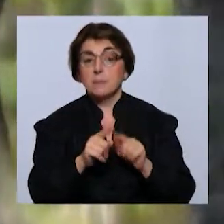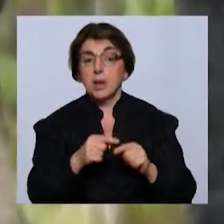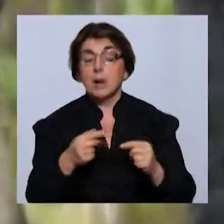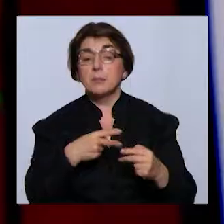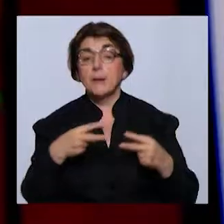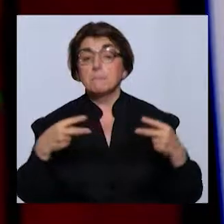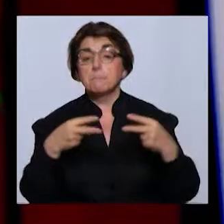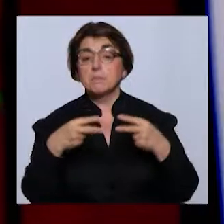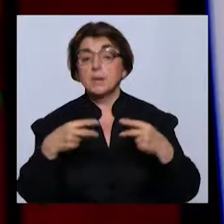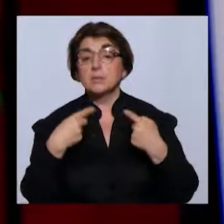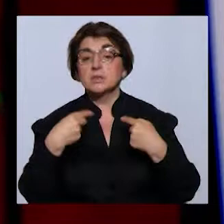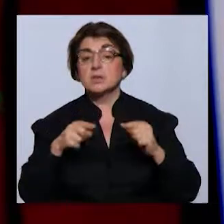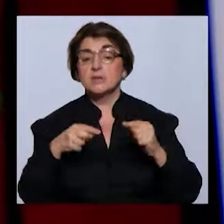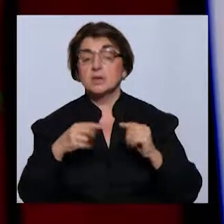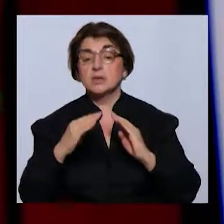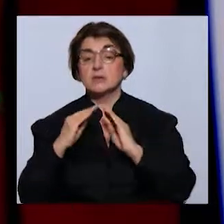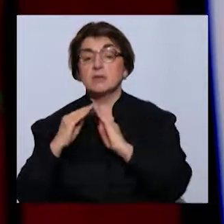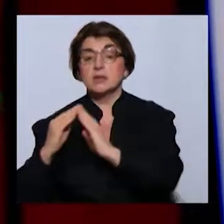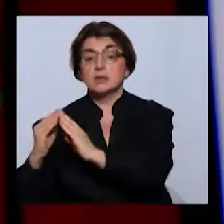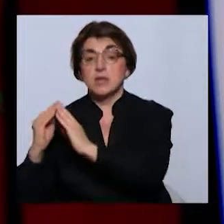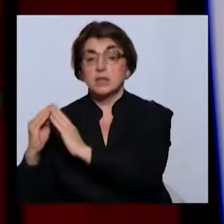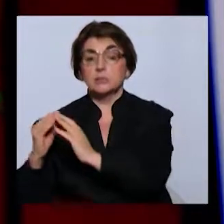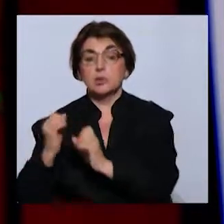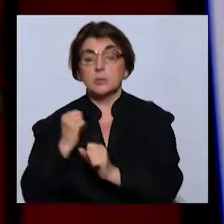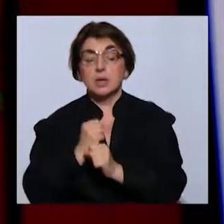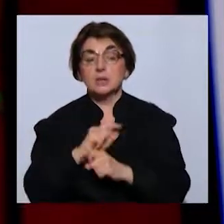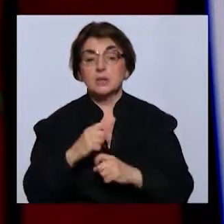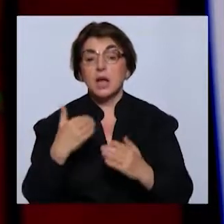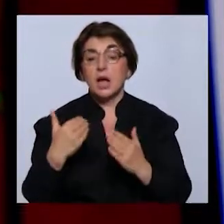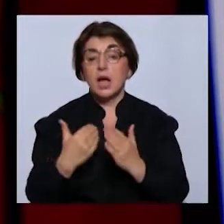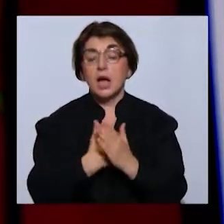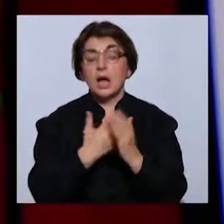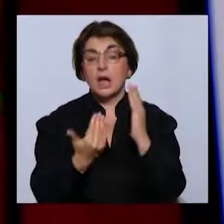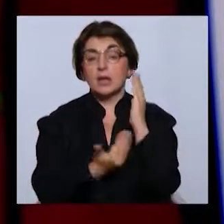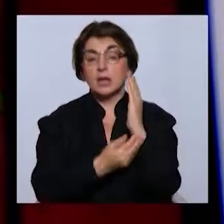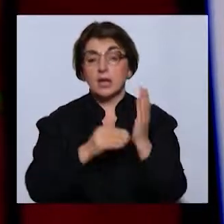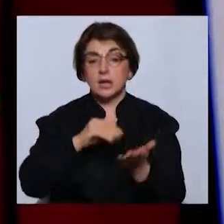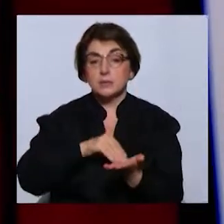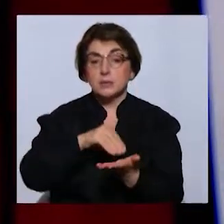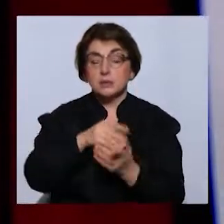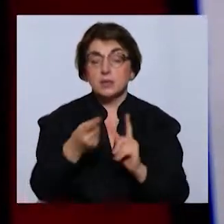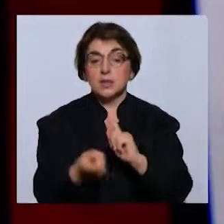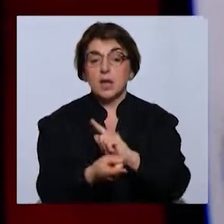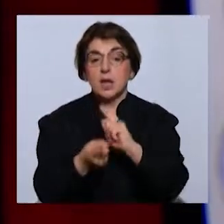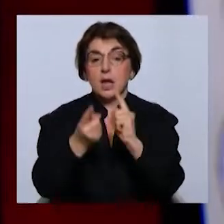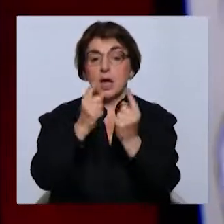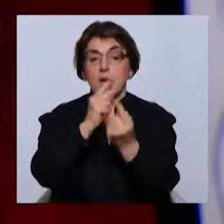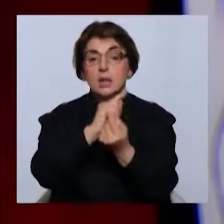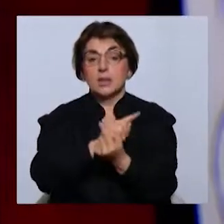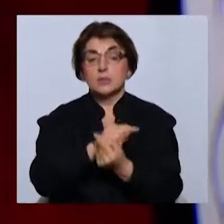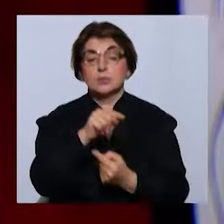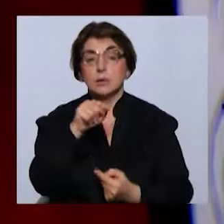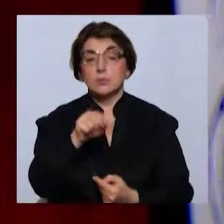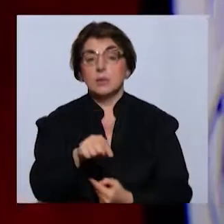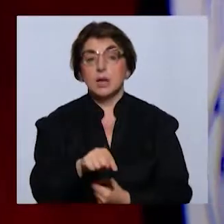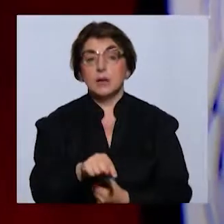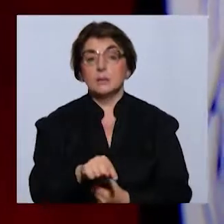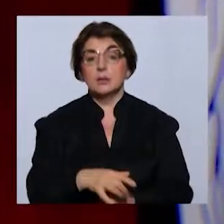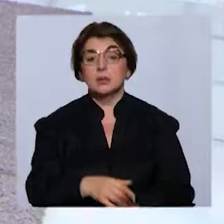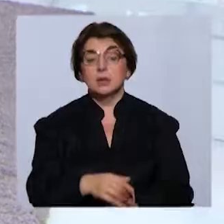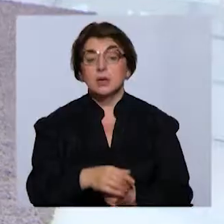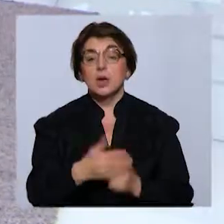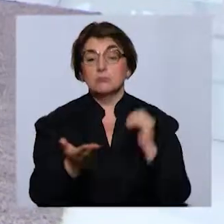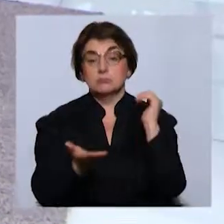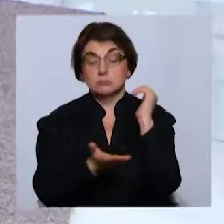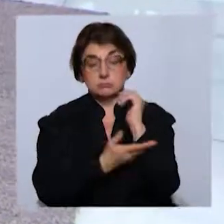მათ სხვადასხვა სათბურები, სადაც გამოყავთ ახალი ნერგები და აი ამ ნერგებს ანაცვლებენ უკვე